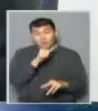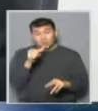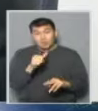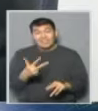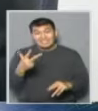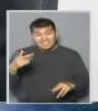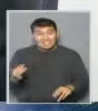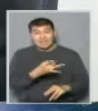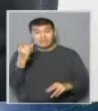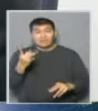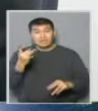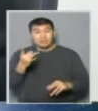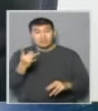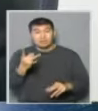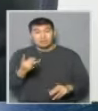есе